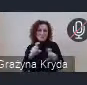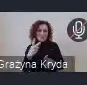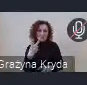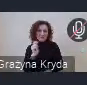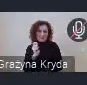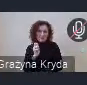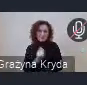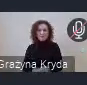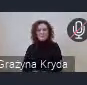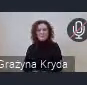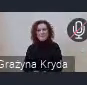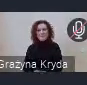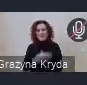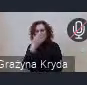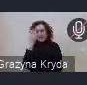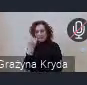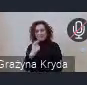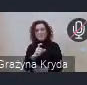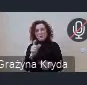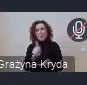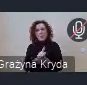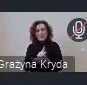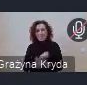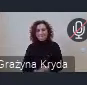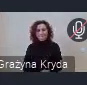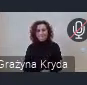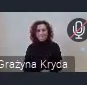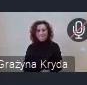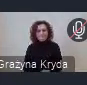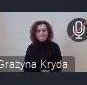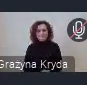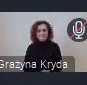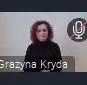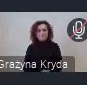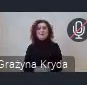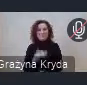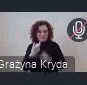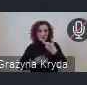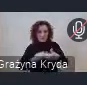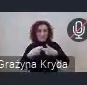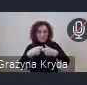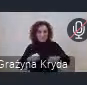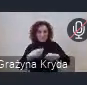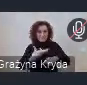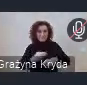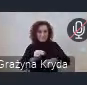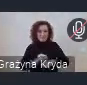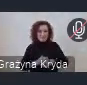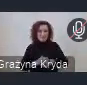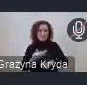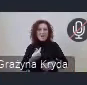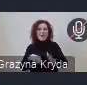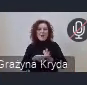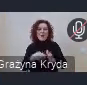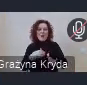też jakbyś zdążymy to znaczy czyli robimy tą serdecznie robimy Bo nie wiem dla mnie to żaden problem możemy